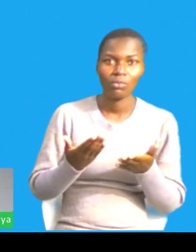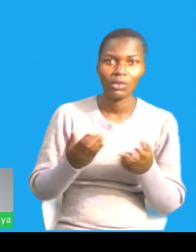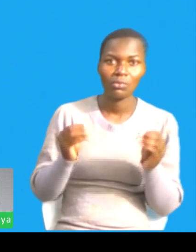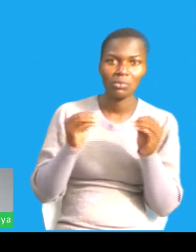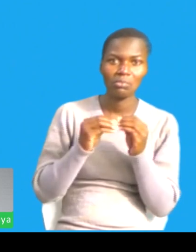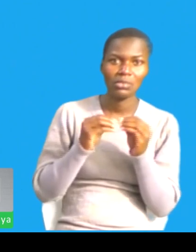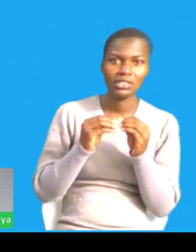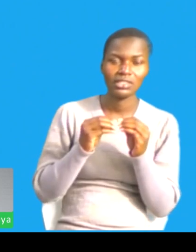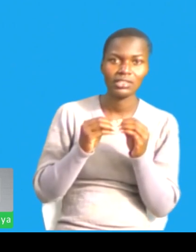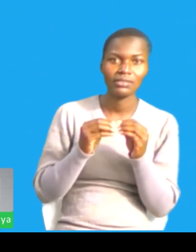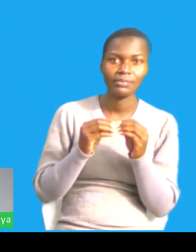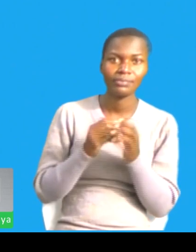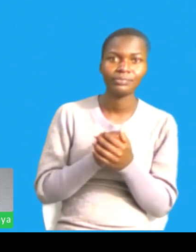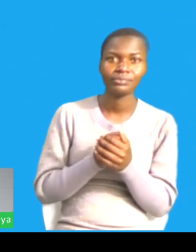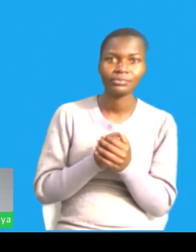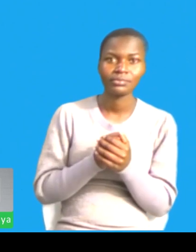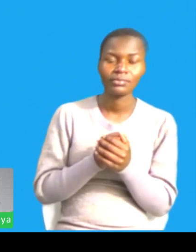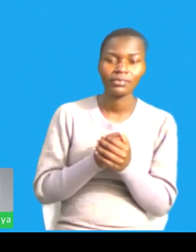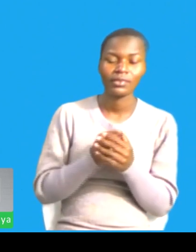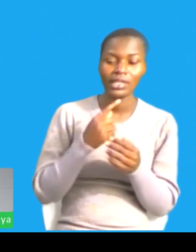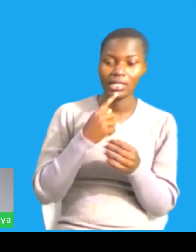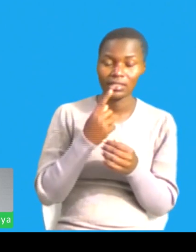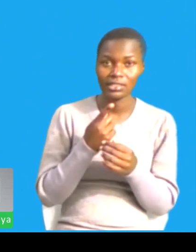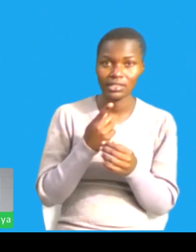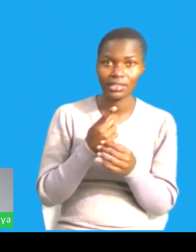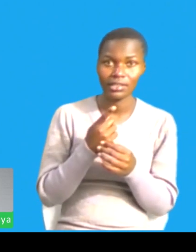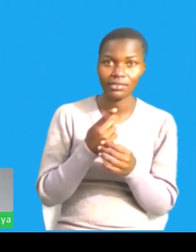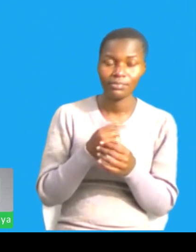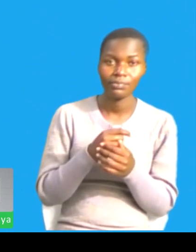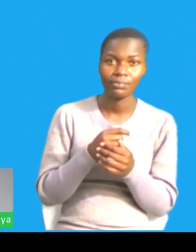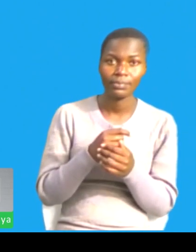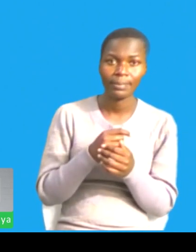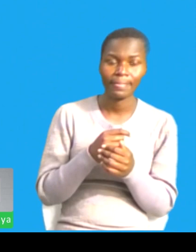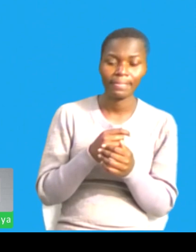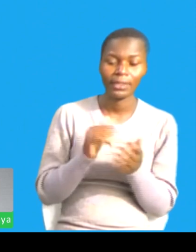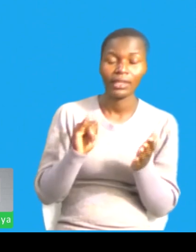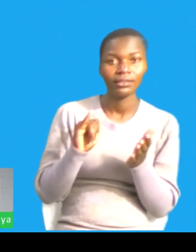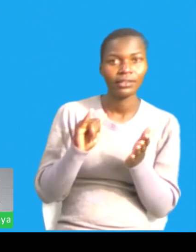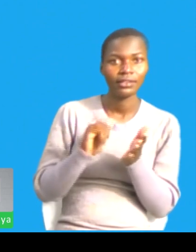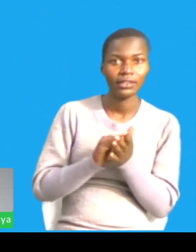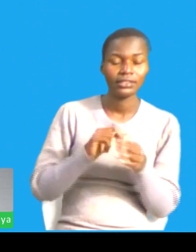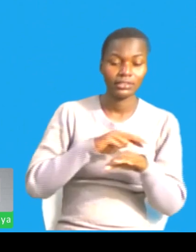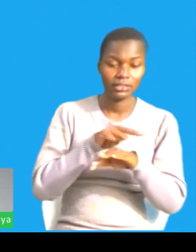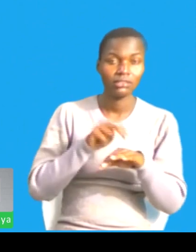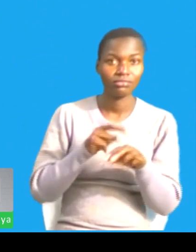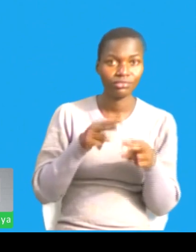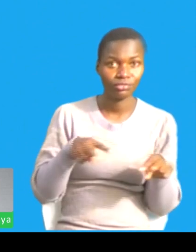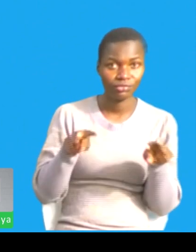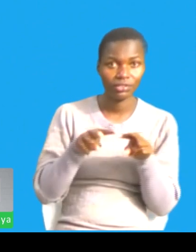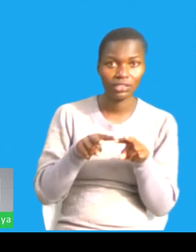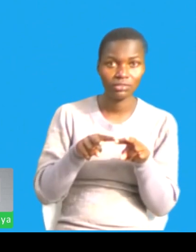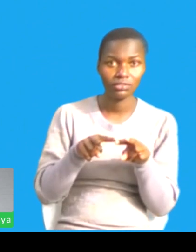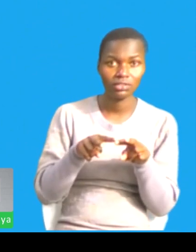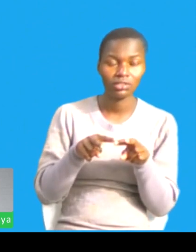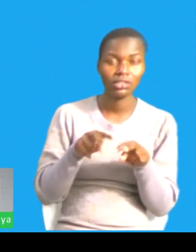katiba muhimu kabisa? Alichukua muda kidogo akaniambia ya kwamba kuwa national values, kwa sababu